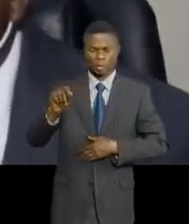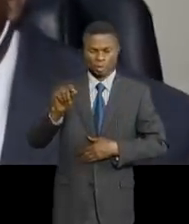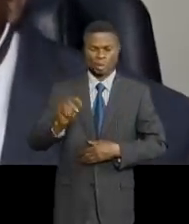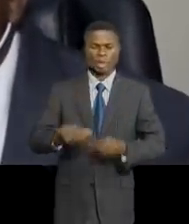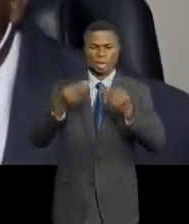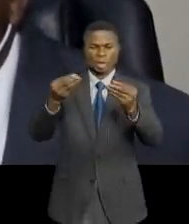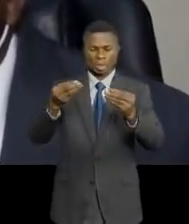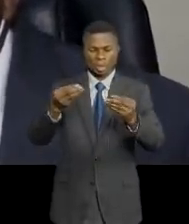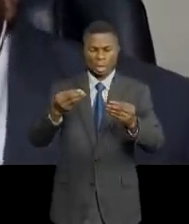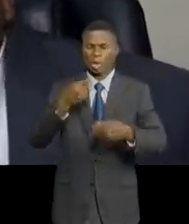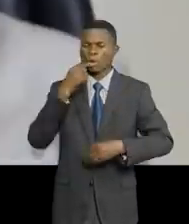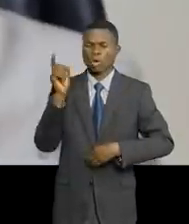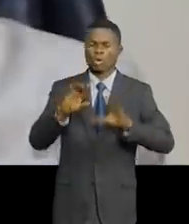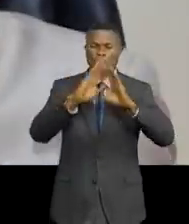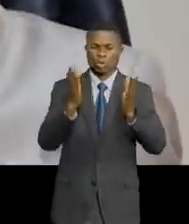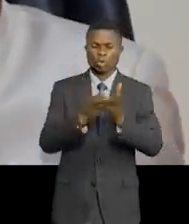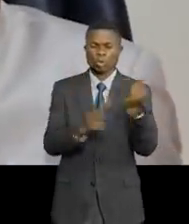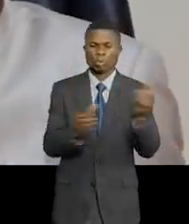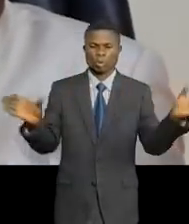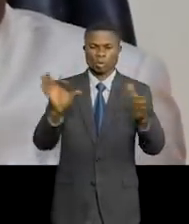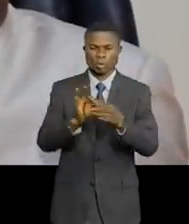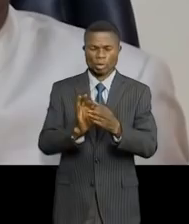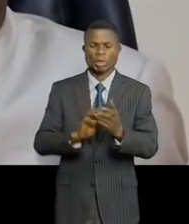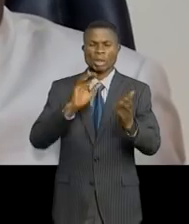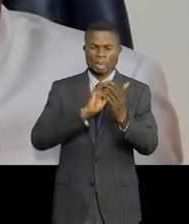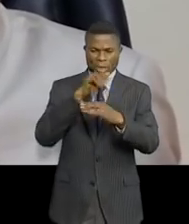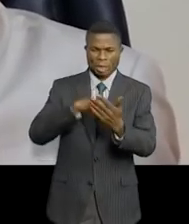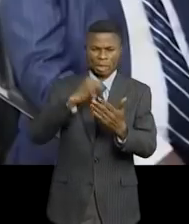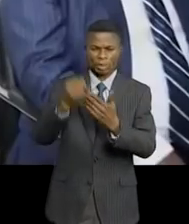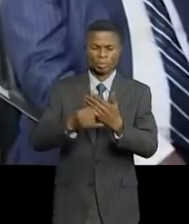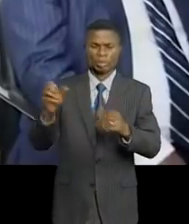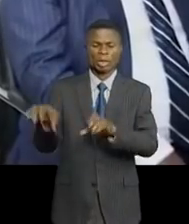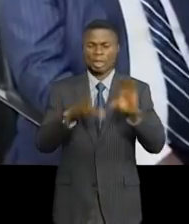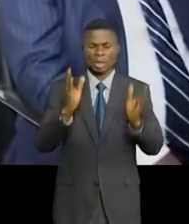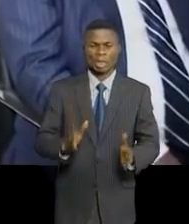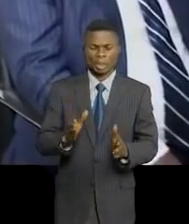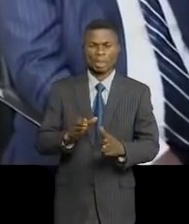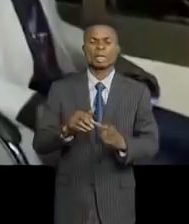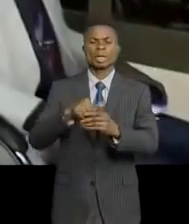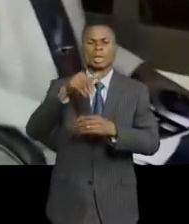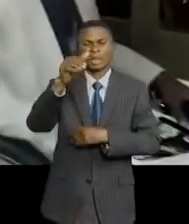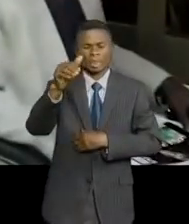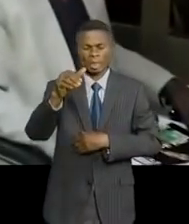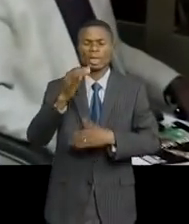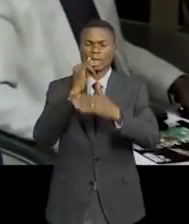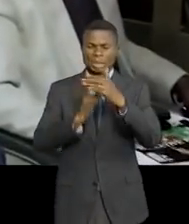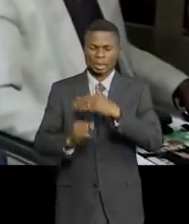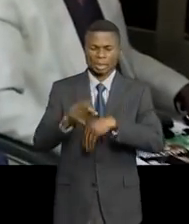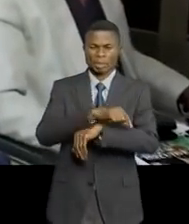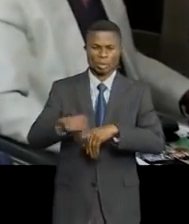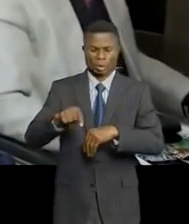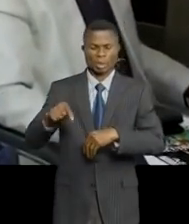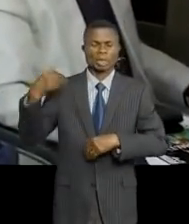temps d'écouter toutes les parties concernées par le projet, à savoir les acteurs internes et externes, les syndicalistes, l'administration